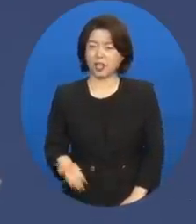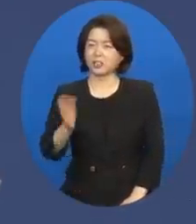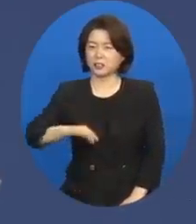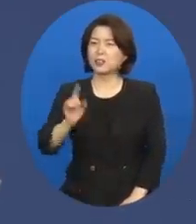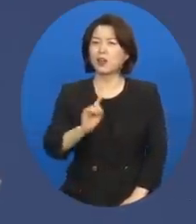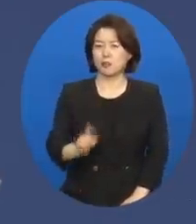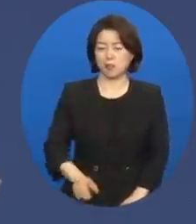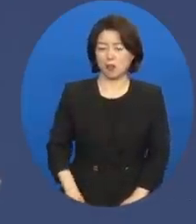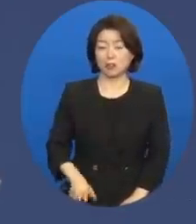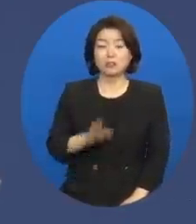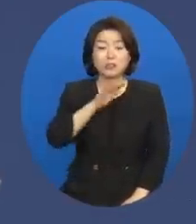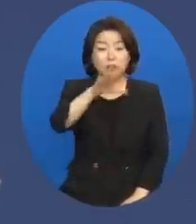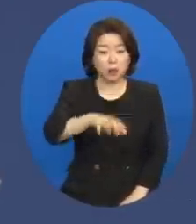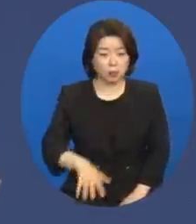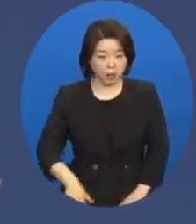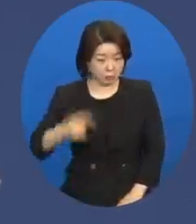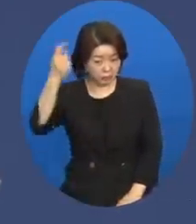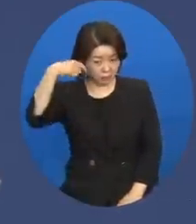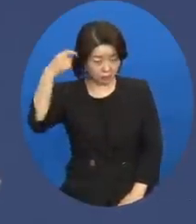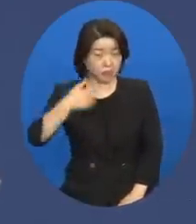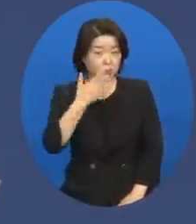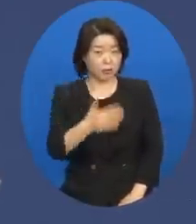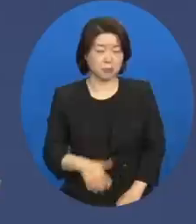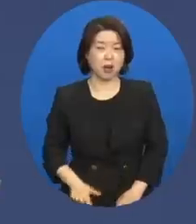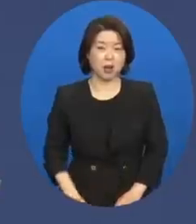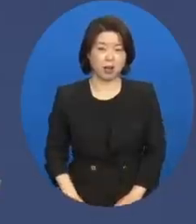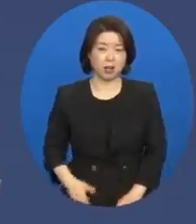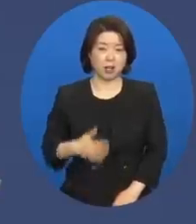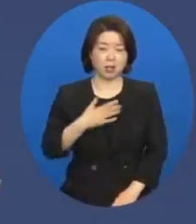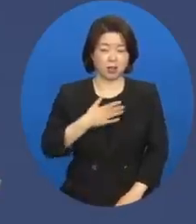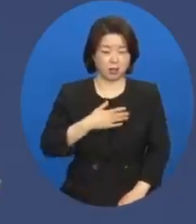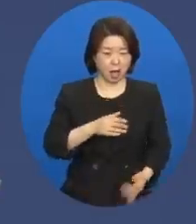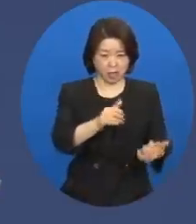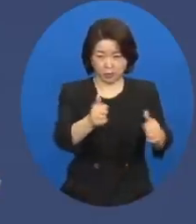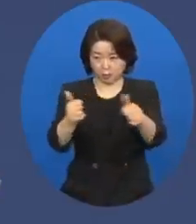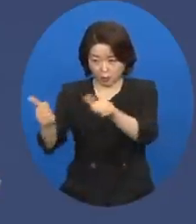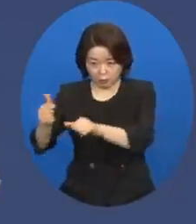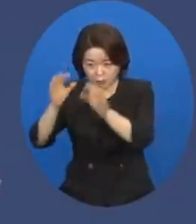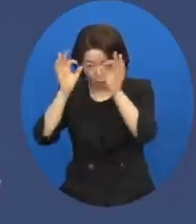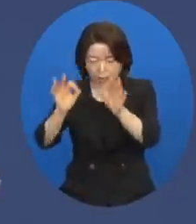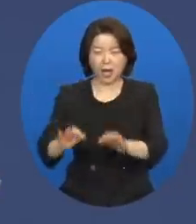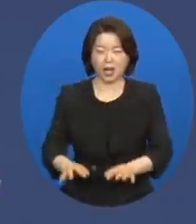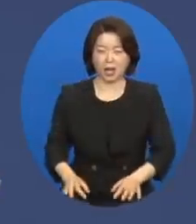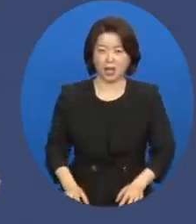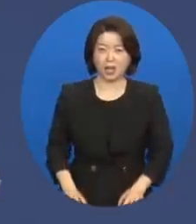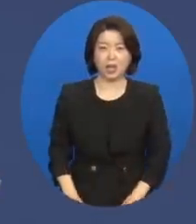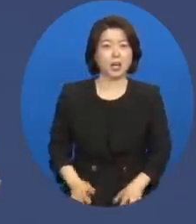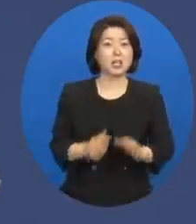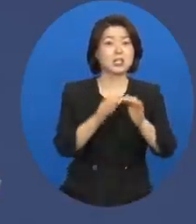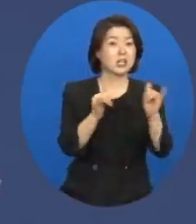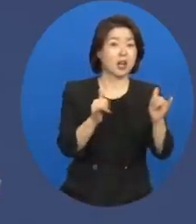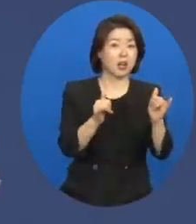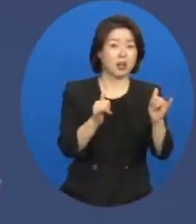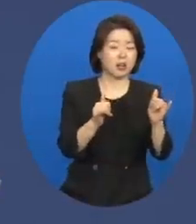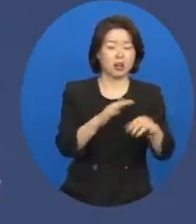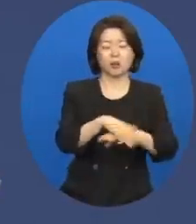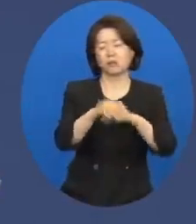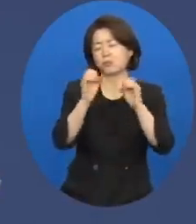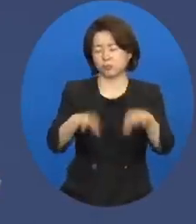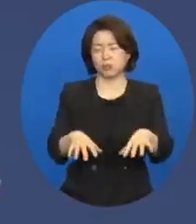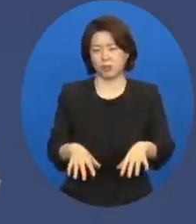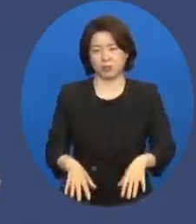그냥 현장은 그냥 느낄 수 있더라고요. 저도 송장을 많이 봐서 사람 그렇게 허무할 수가